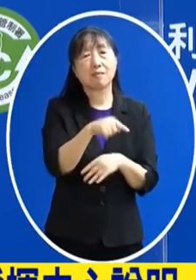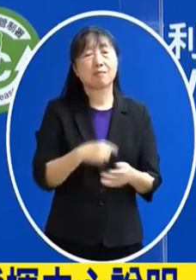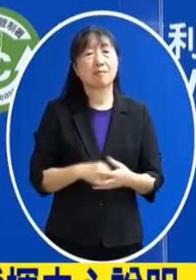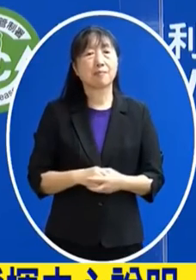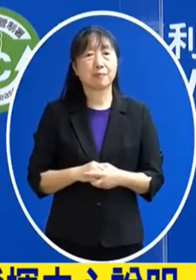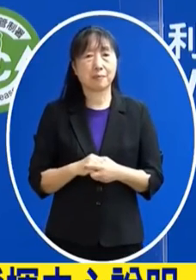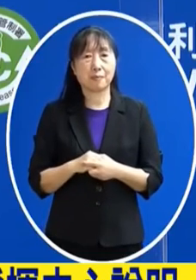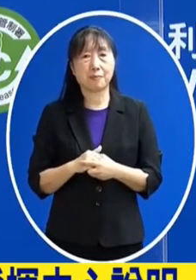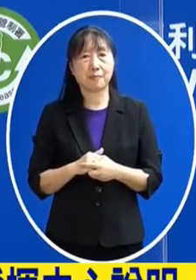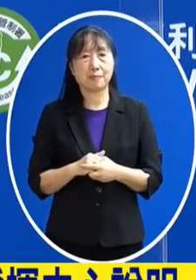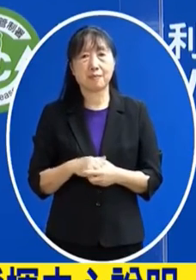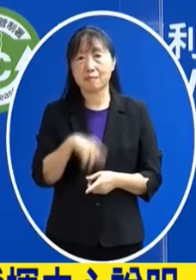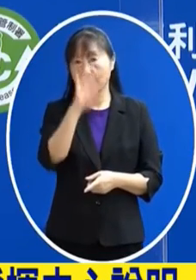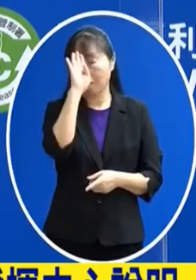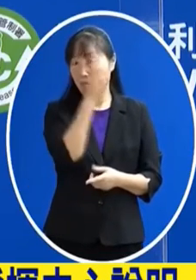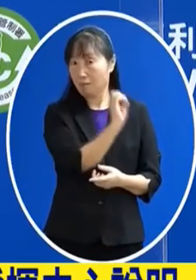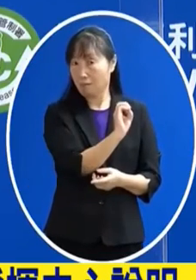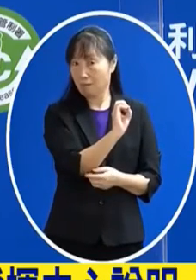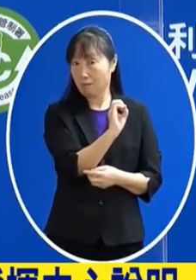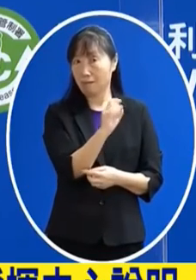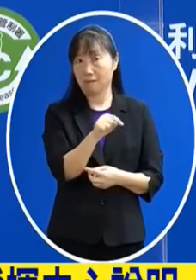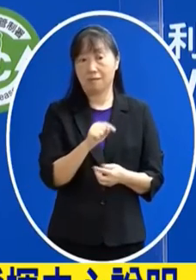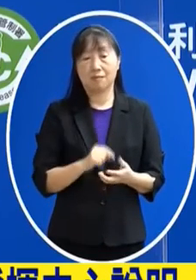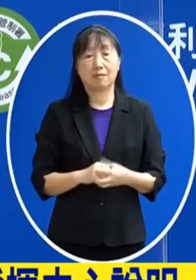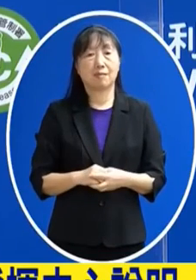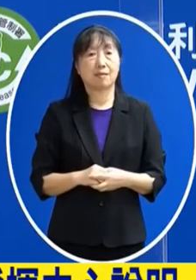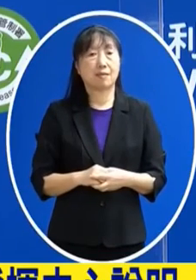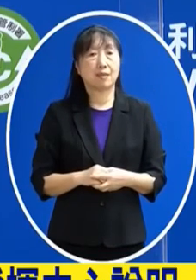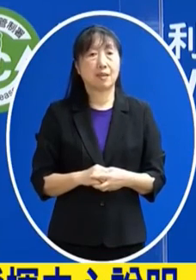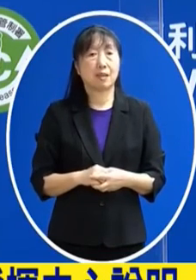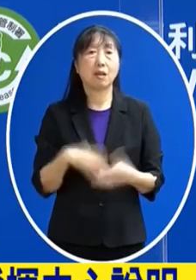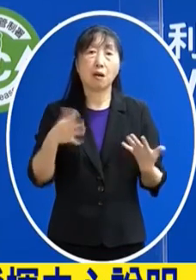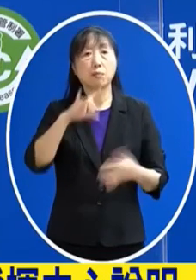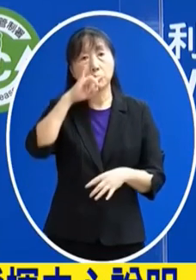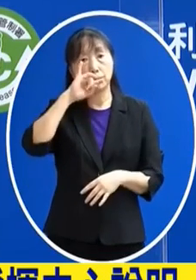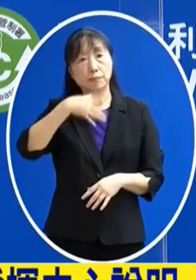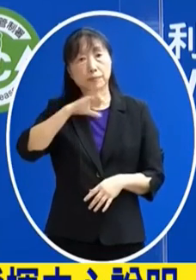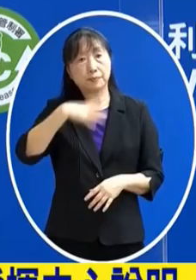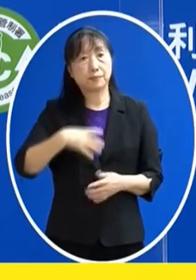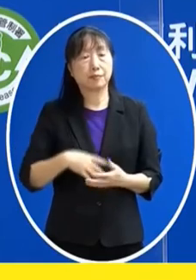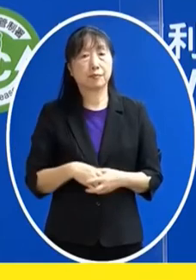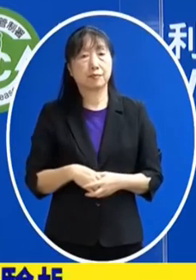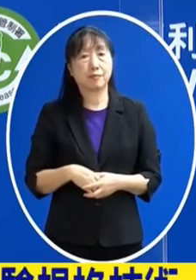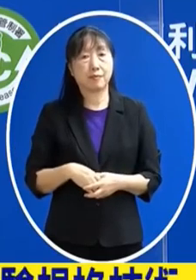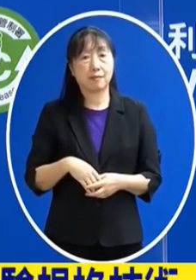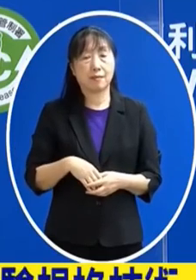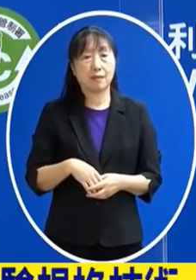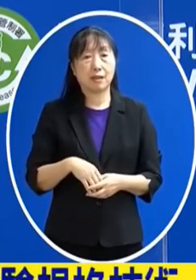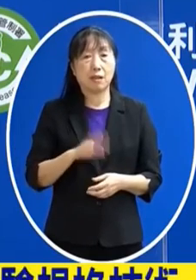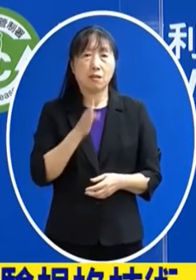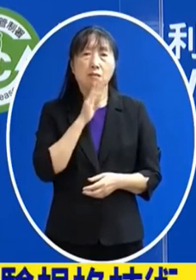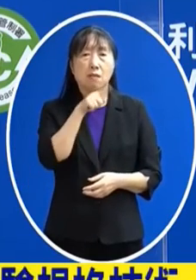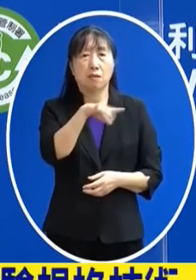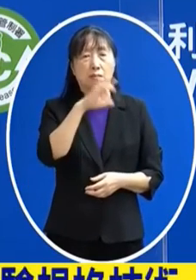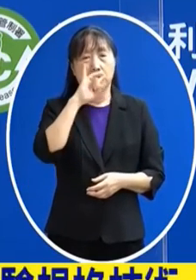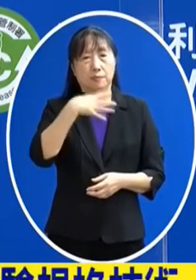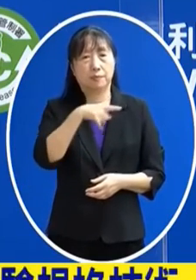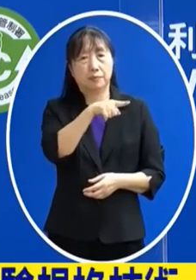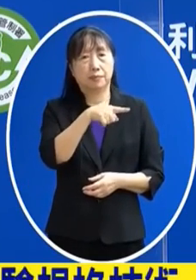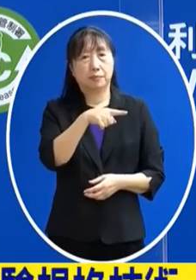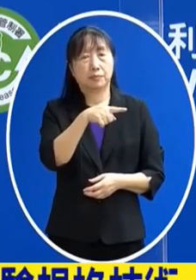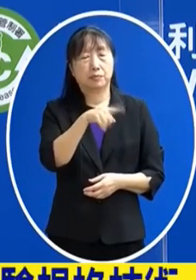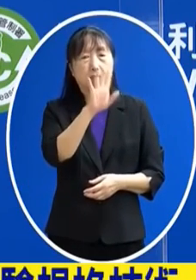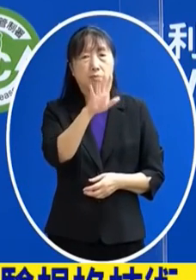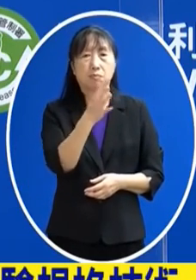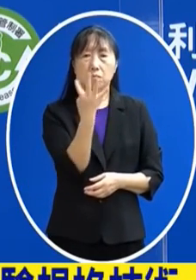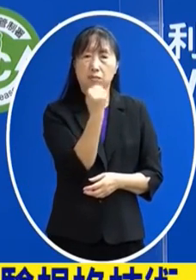啊。那没有疫情的国家里面，大概越南，哈，越南确实，但是越南又进来又有几个